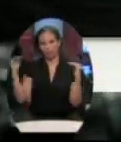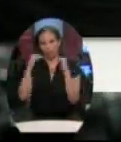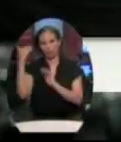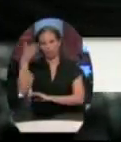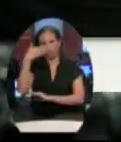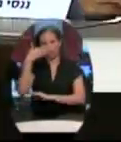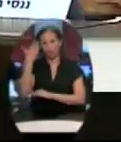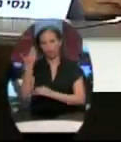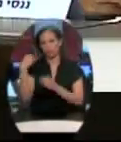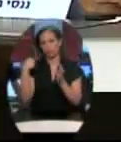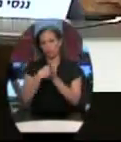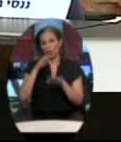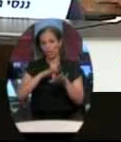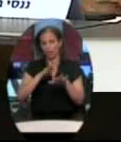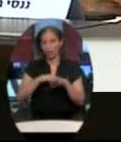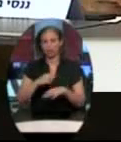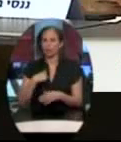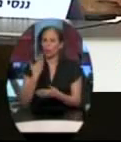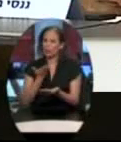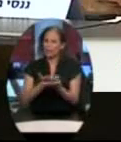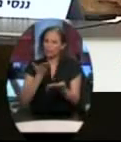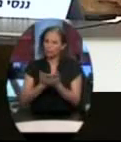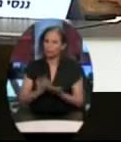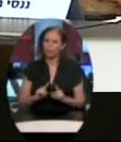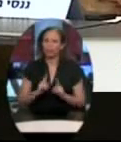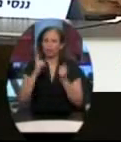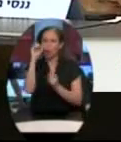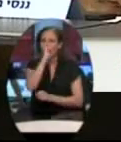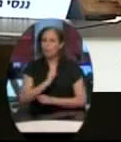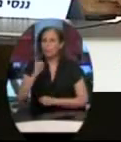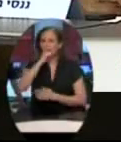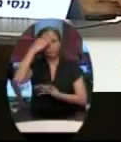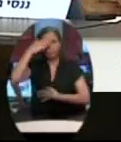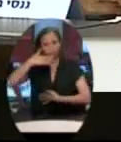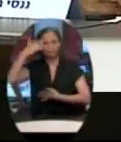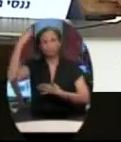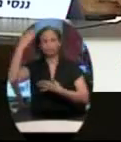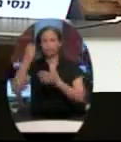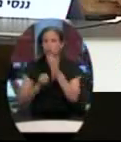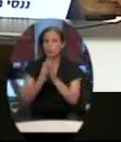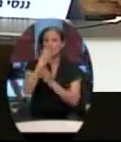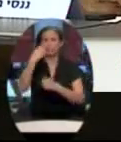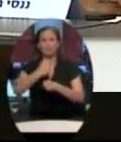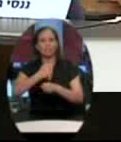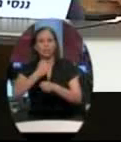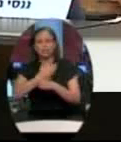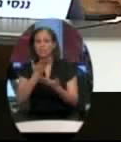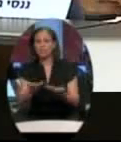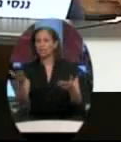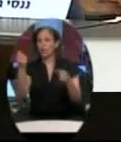הקריירה. היינו עדים לכל כך הרבה מקרים של אומנים יוצרים, מבצעים, גם יש עובדי